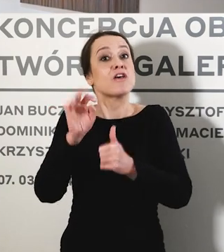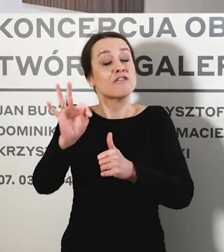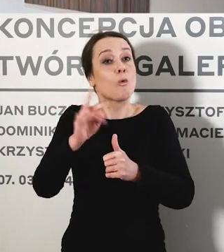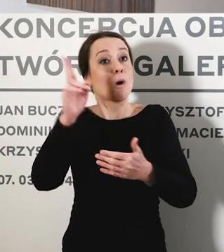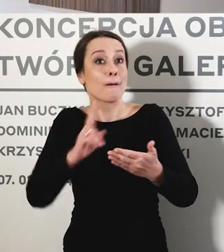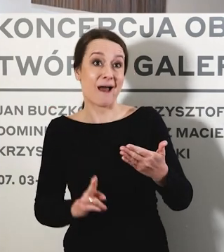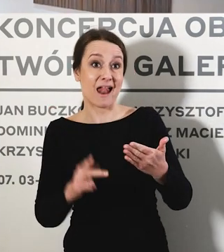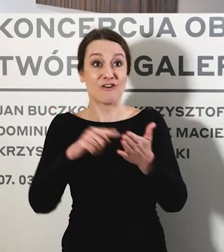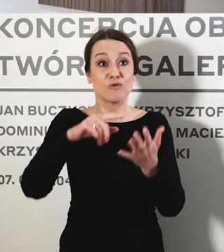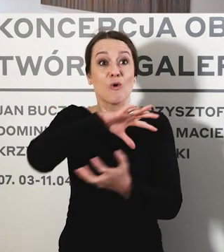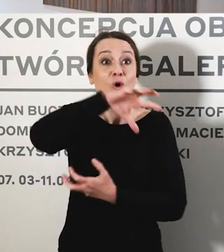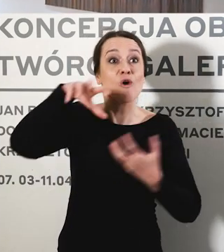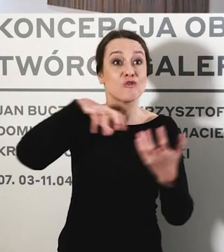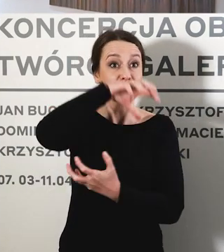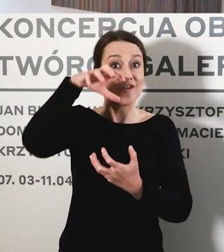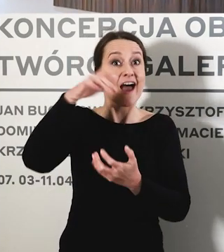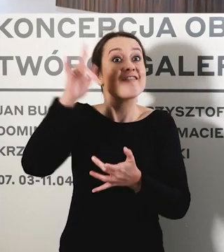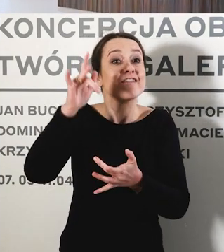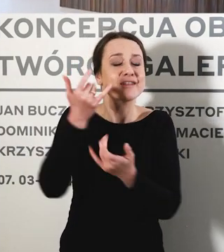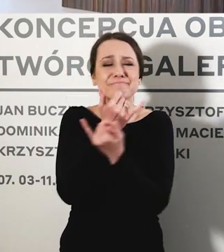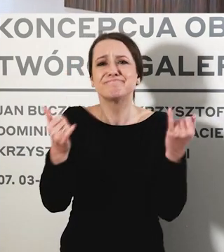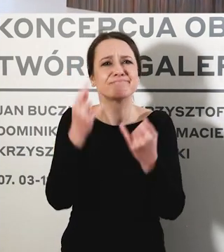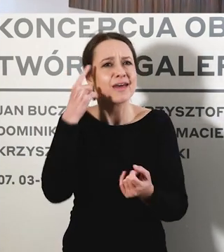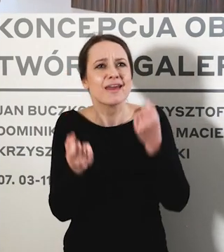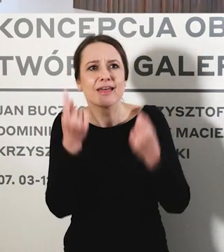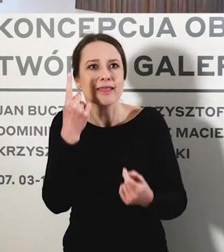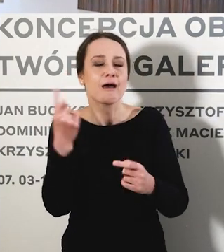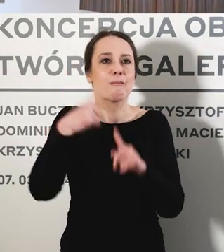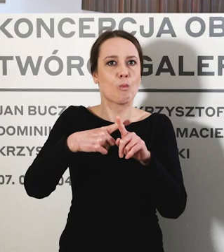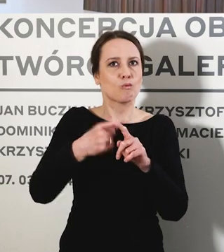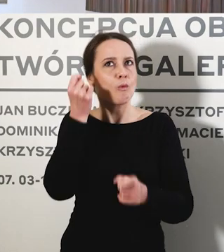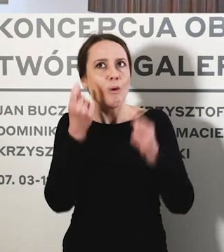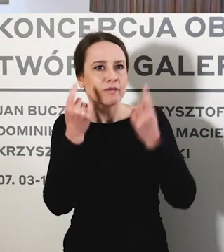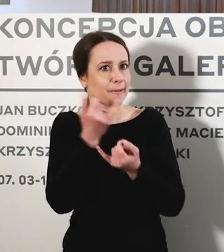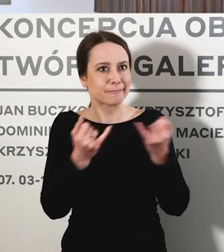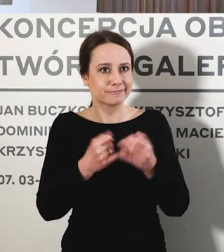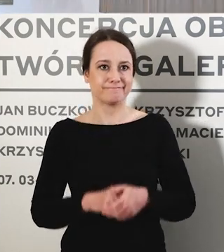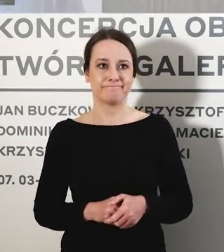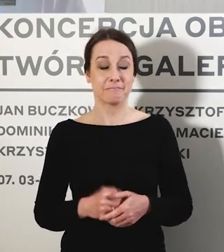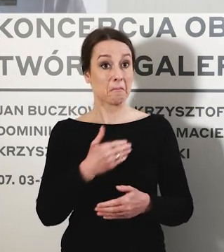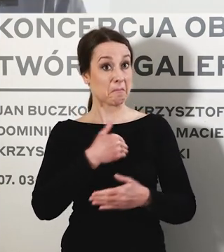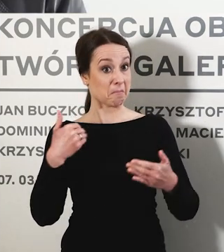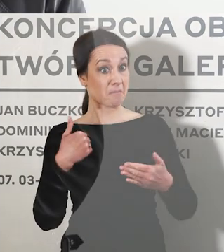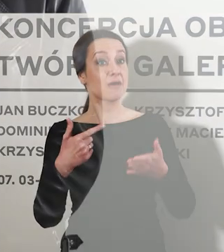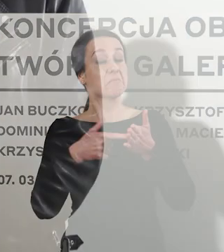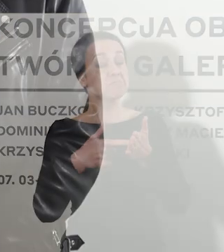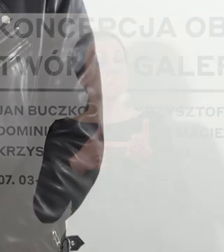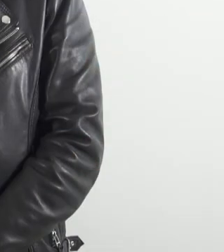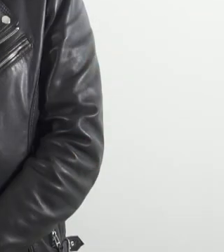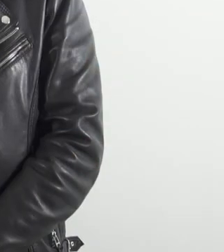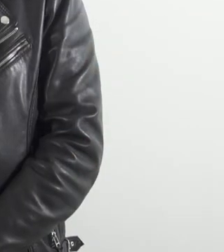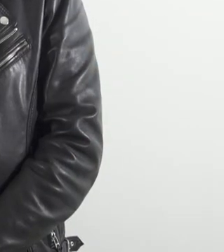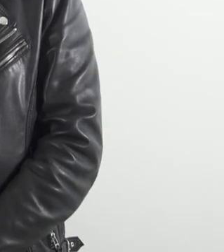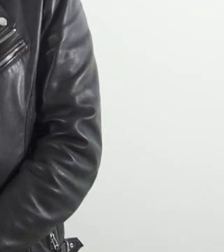ściągającym świecie różnych idei i koncepcji stawialiśmy wówczas malarstwo